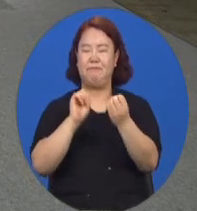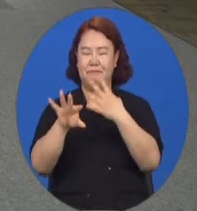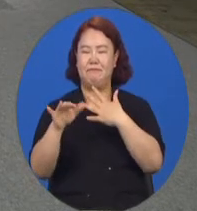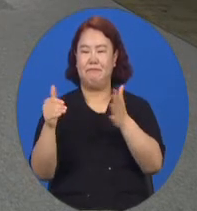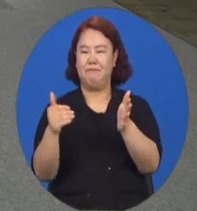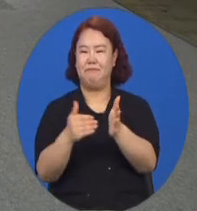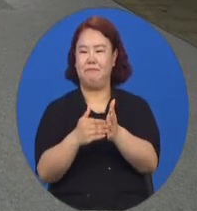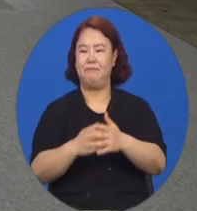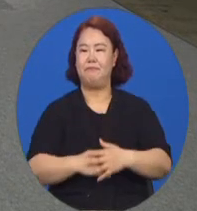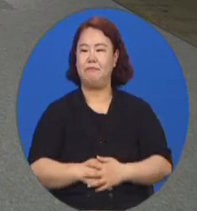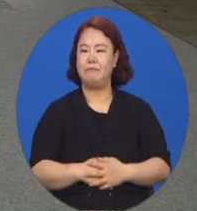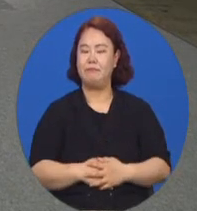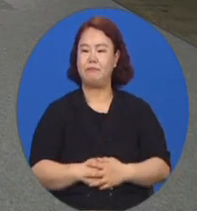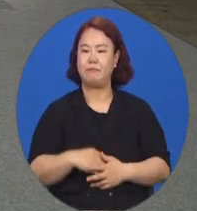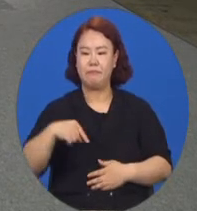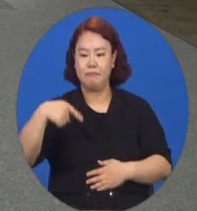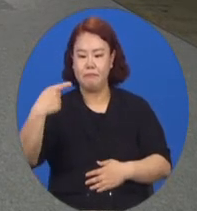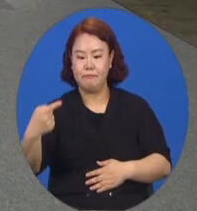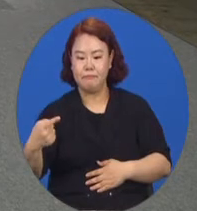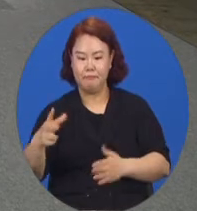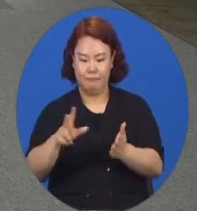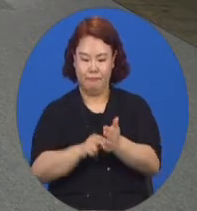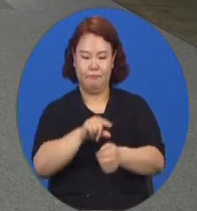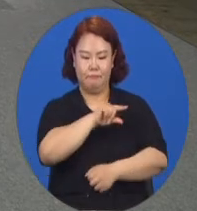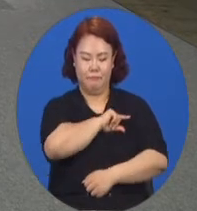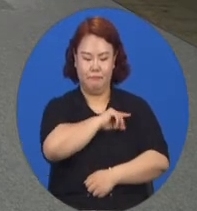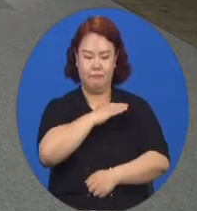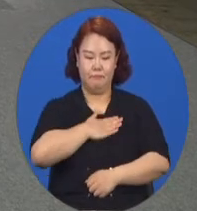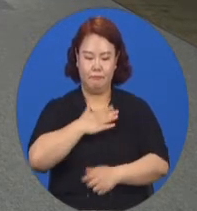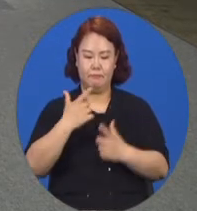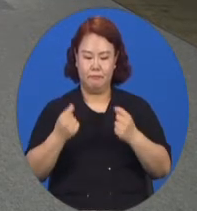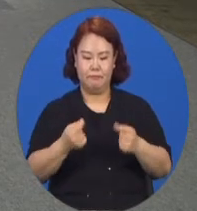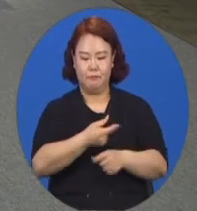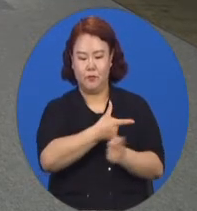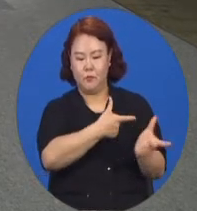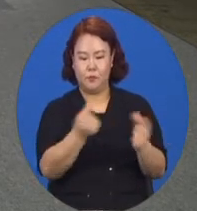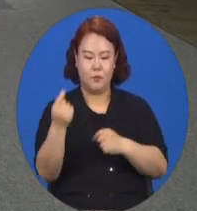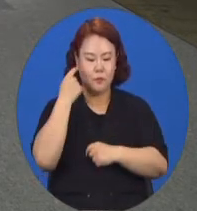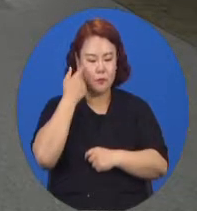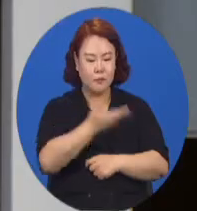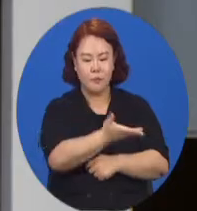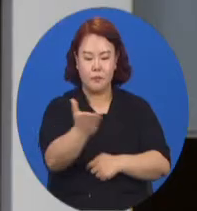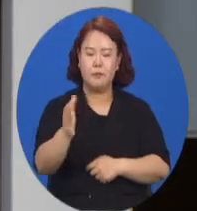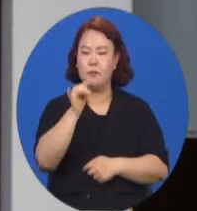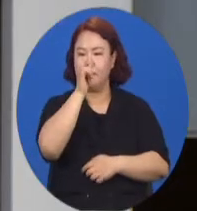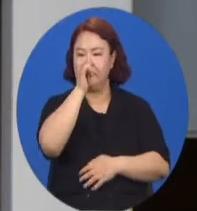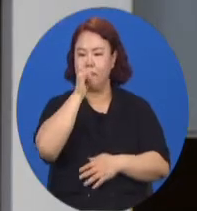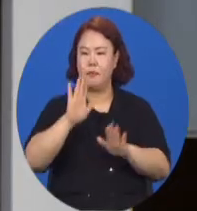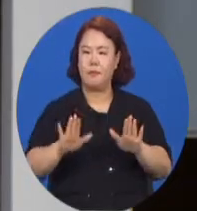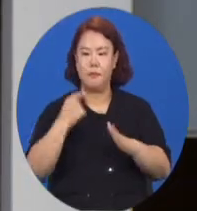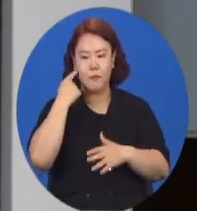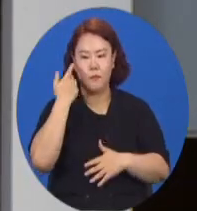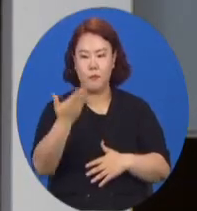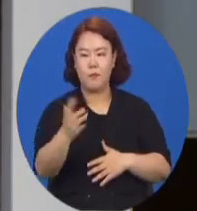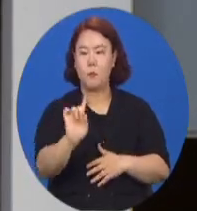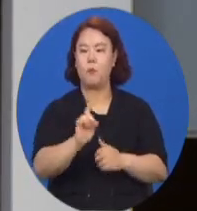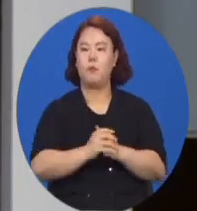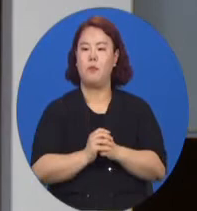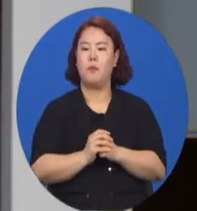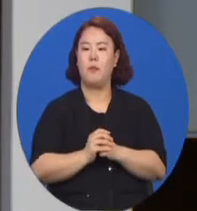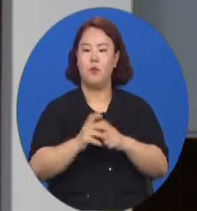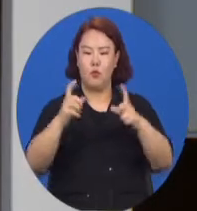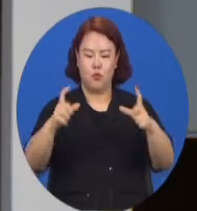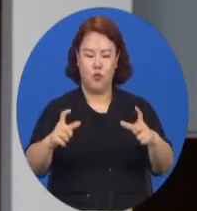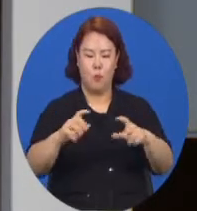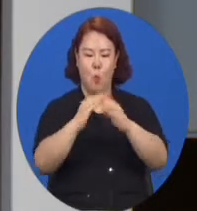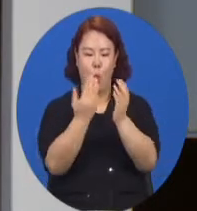하겠습니다. 계속해서 다음 주제 또 제가 드리는 공통 질문으로 바로 넘어가도록 하겠습니다. 이번 질문은 글쎄요 군 단위 지역마다 모두